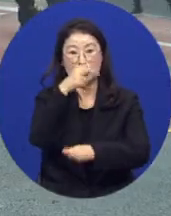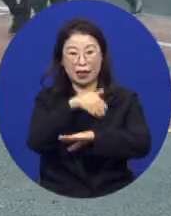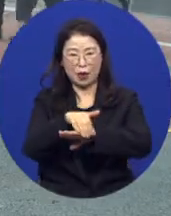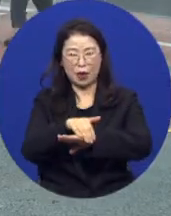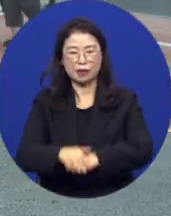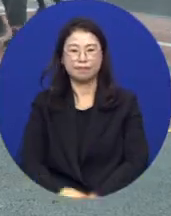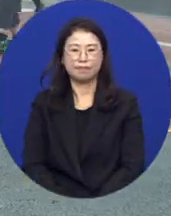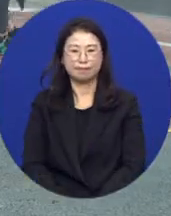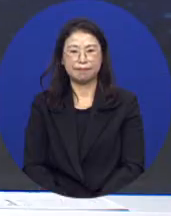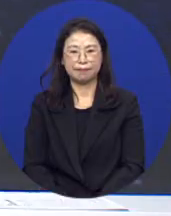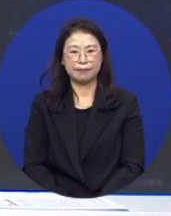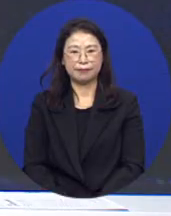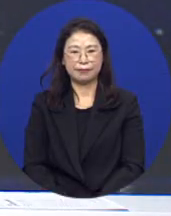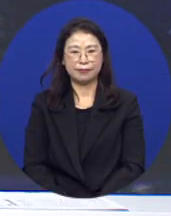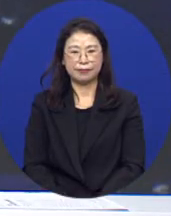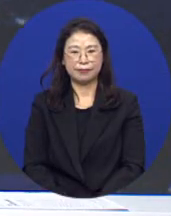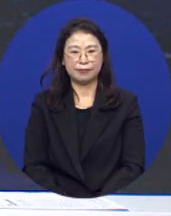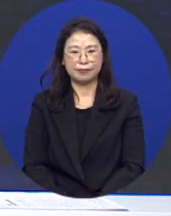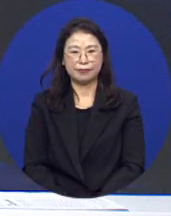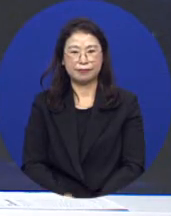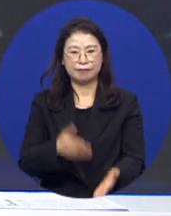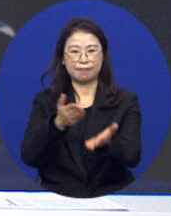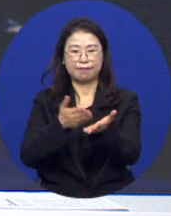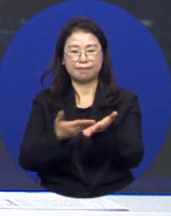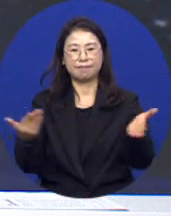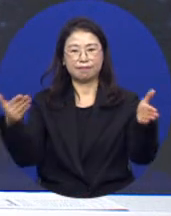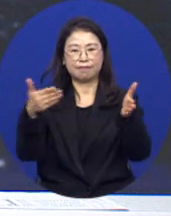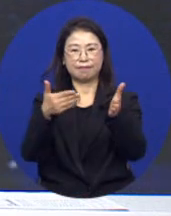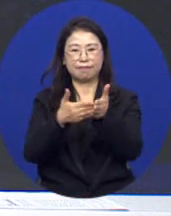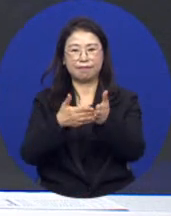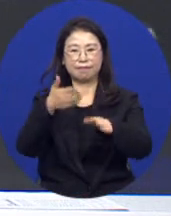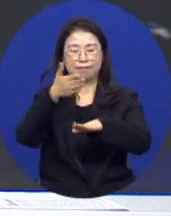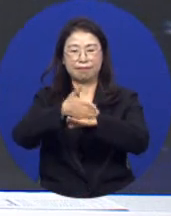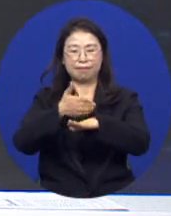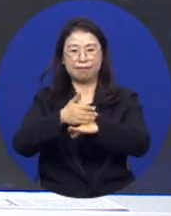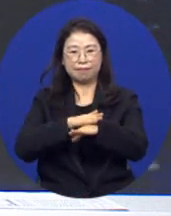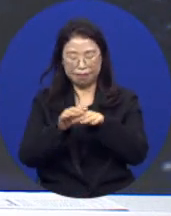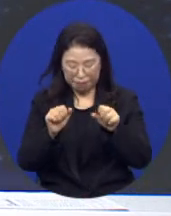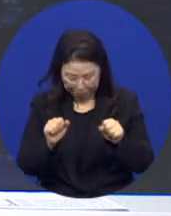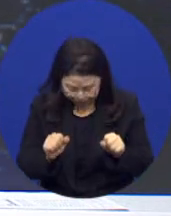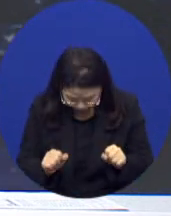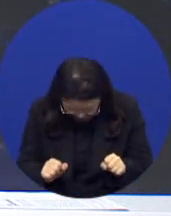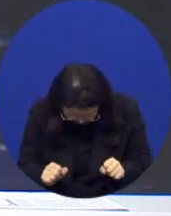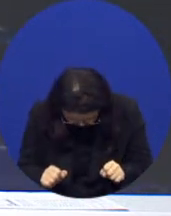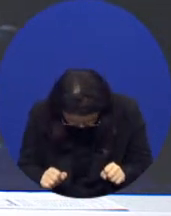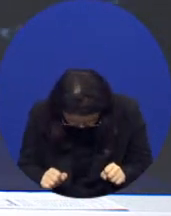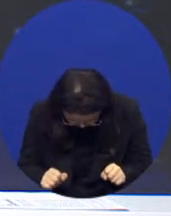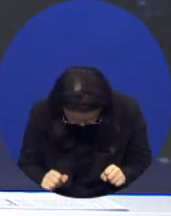뉴스데스크 제주를 마칩니다. 시청해주신 여러분 고맙습니다.